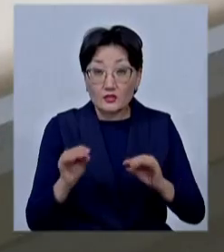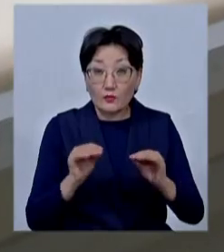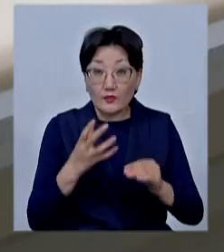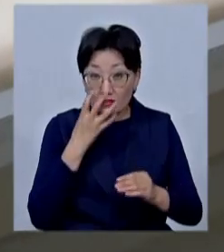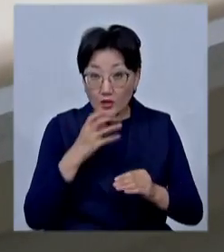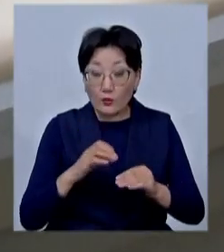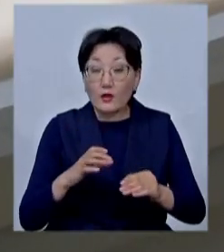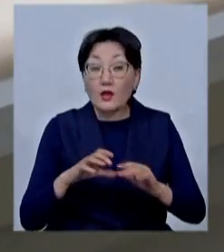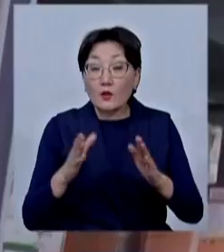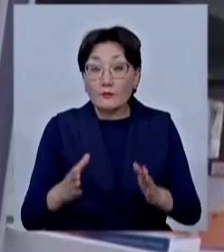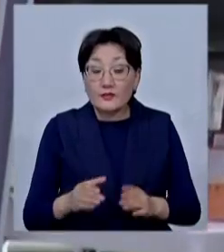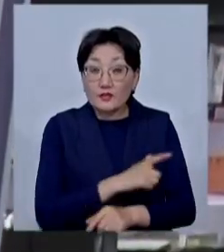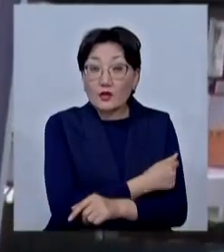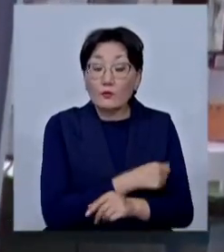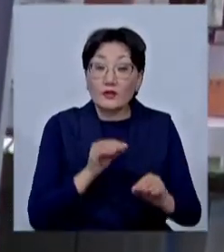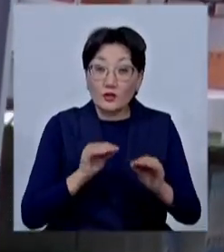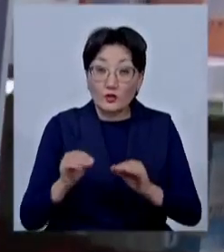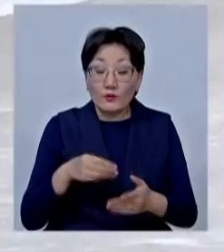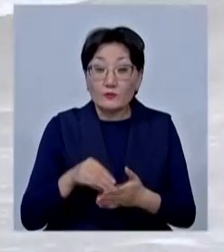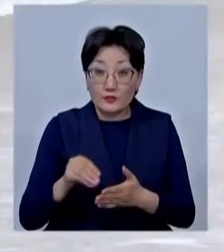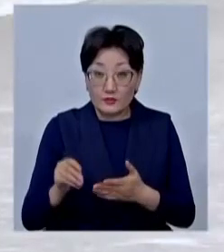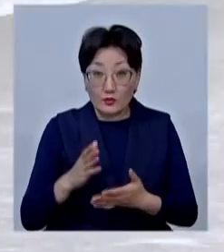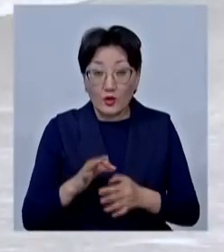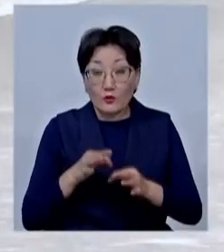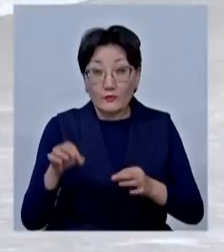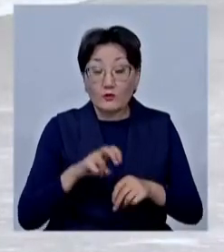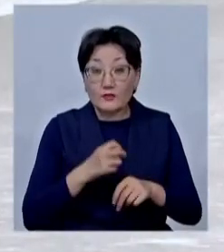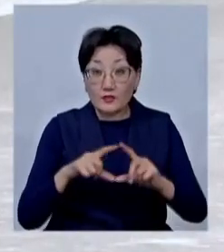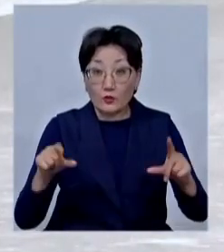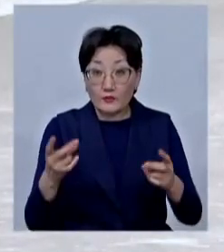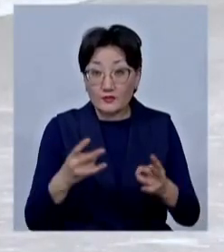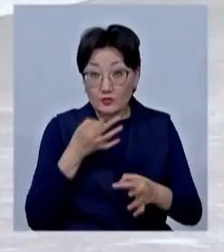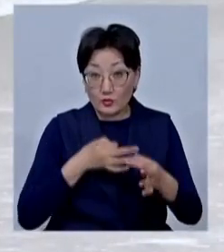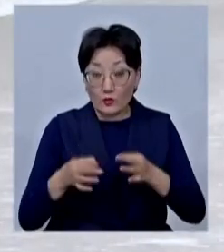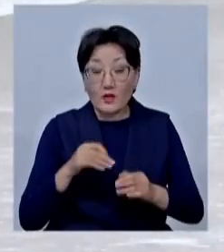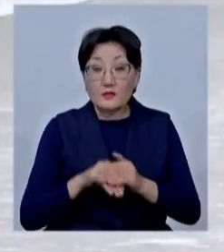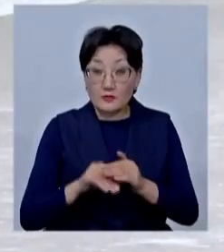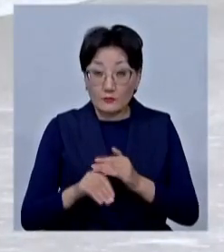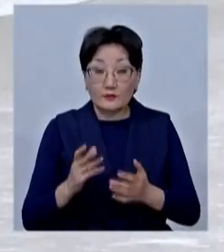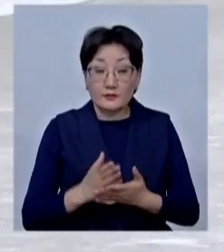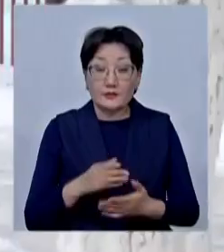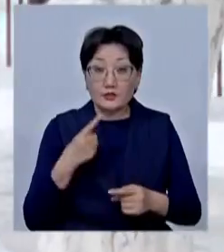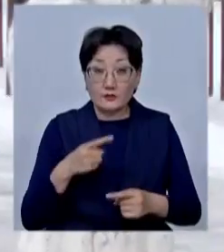алу аппараттары мен медициналық құрылғылар сатып алынған. Өңір дәріханаларында қажетті дәрі-дәрмек бар деді.